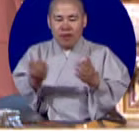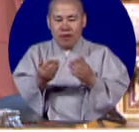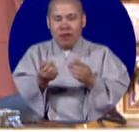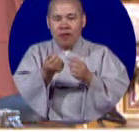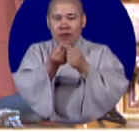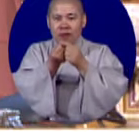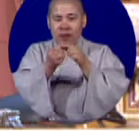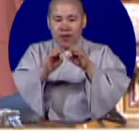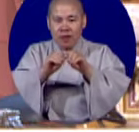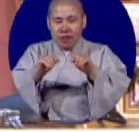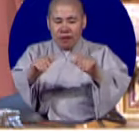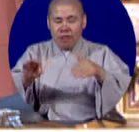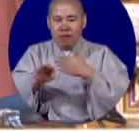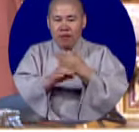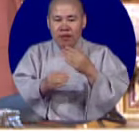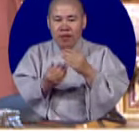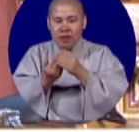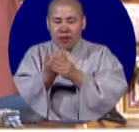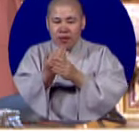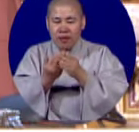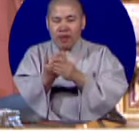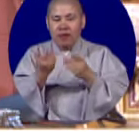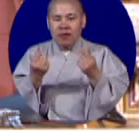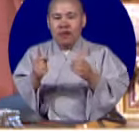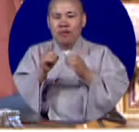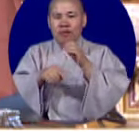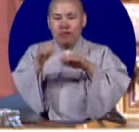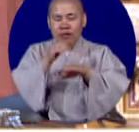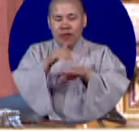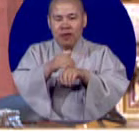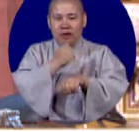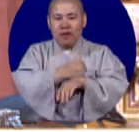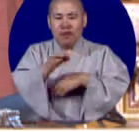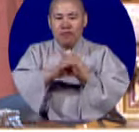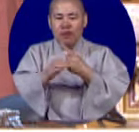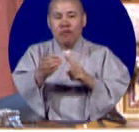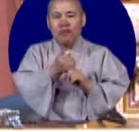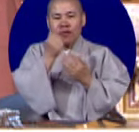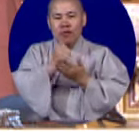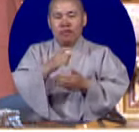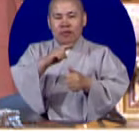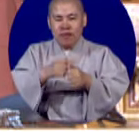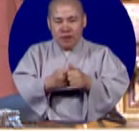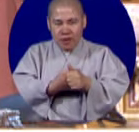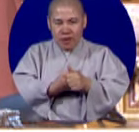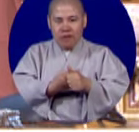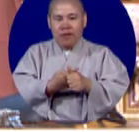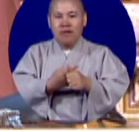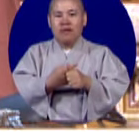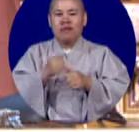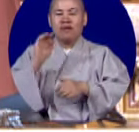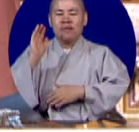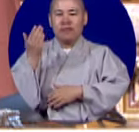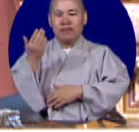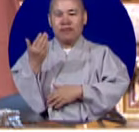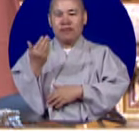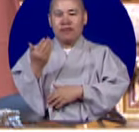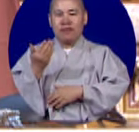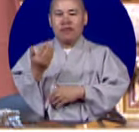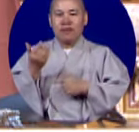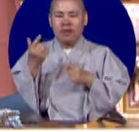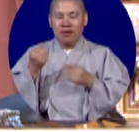나듯이 수행만 하면 성불은 자연히 이루어지는 거예요. 그래 되면